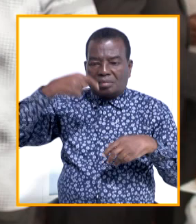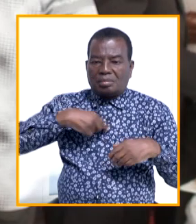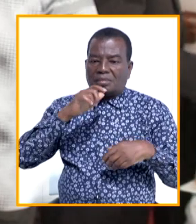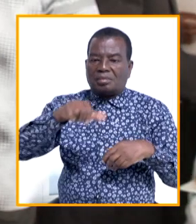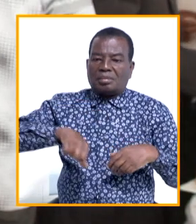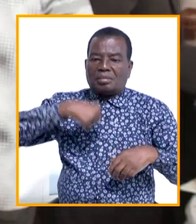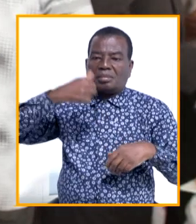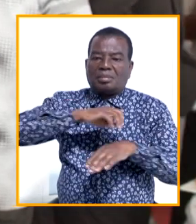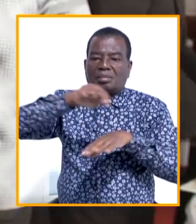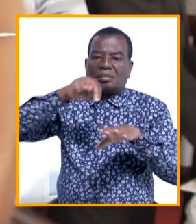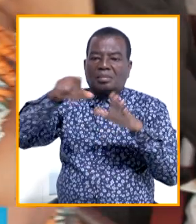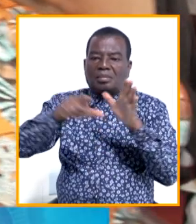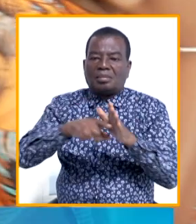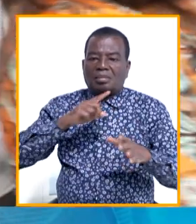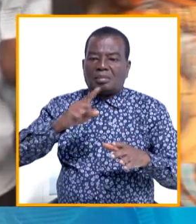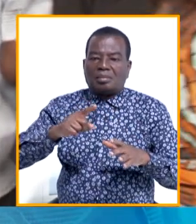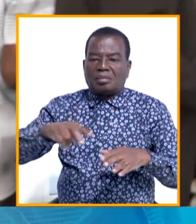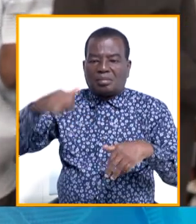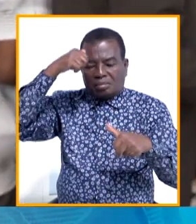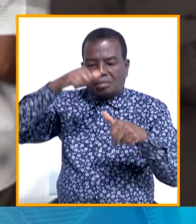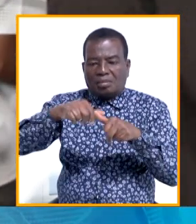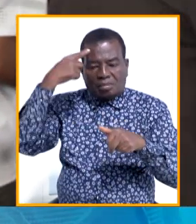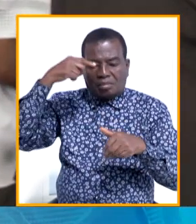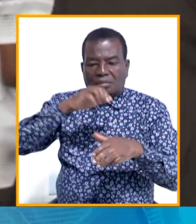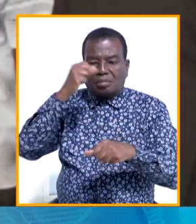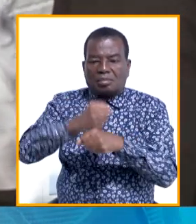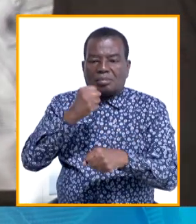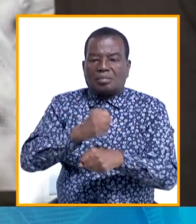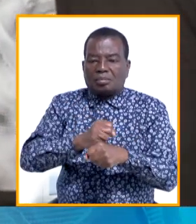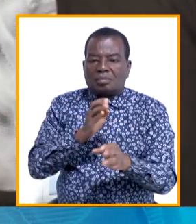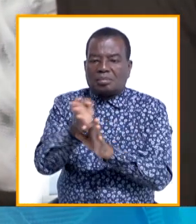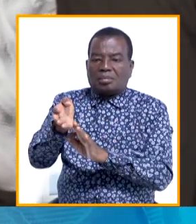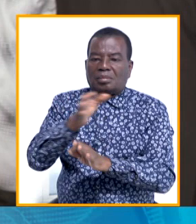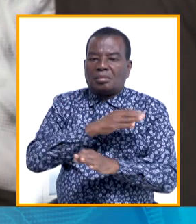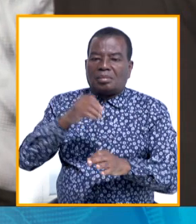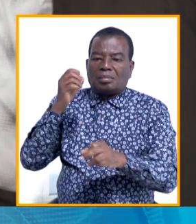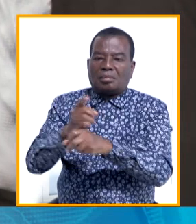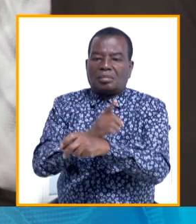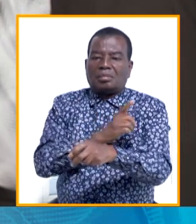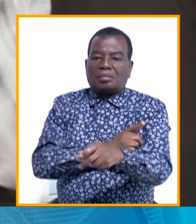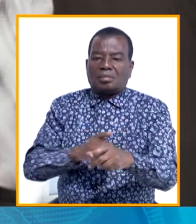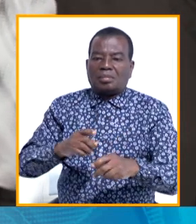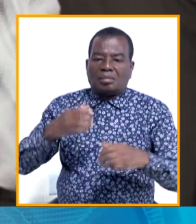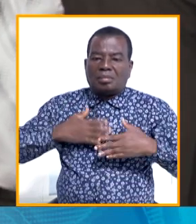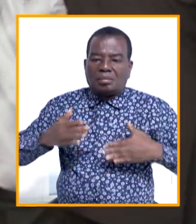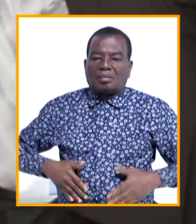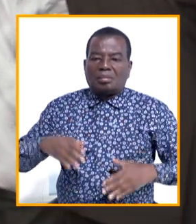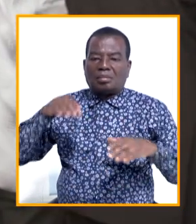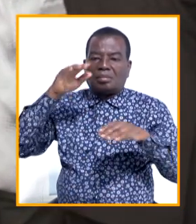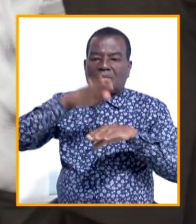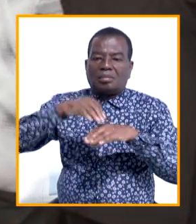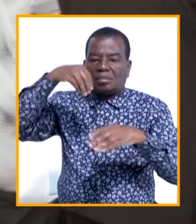fierté nationale d'être reconnu pour son travail dans sa filière le développement du capital humain en Côte d'Ivoire et dans la